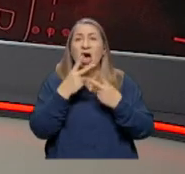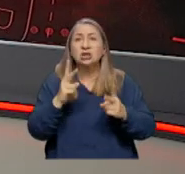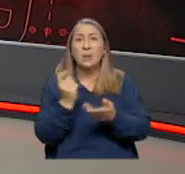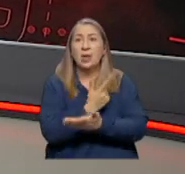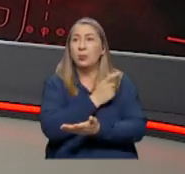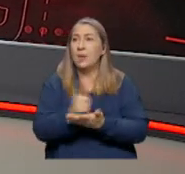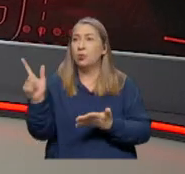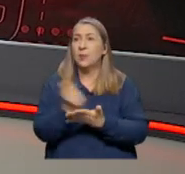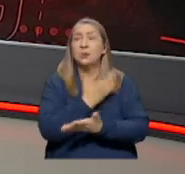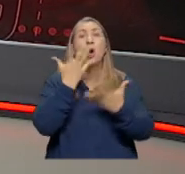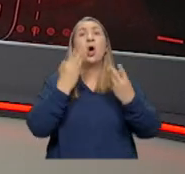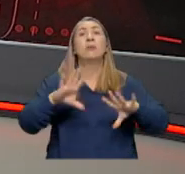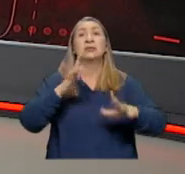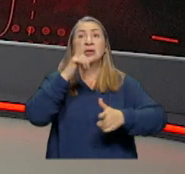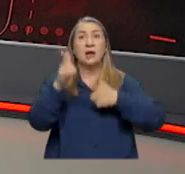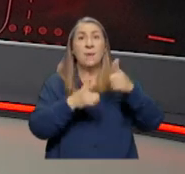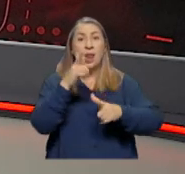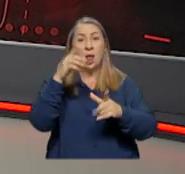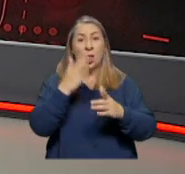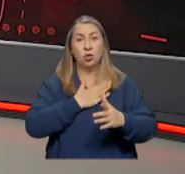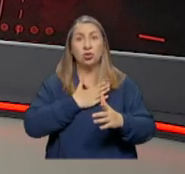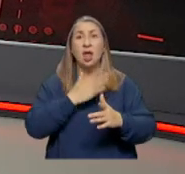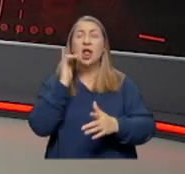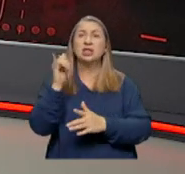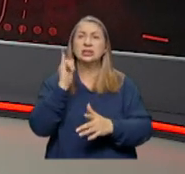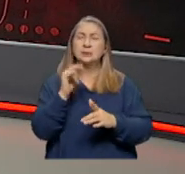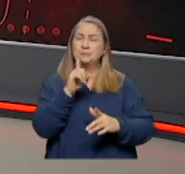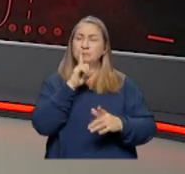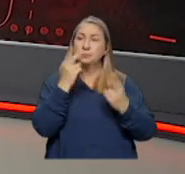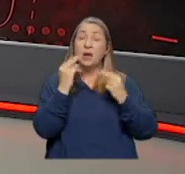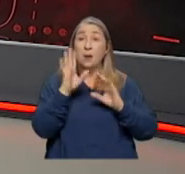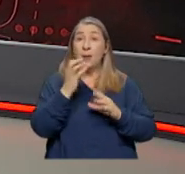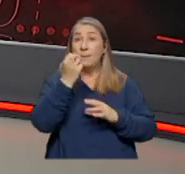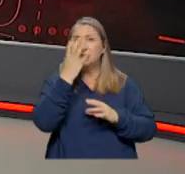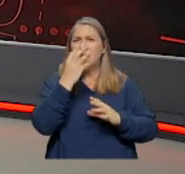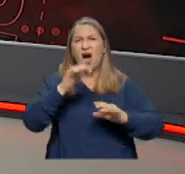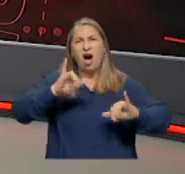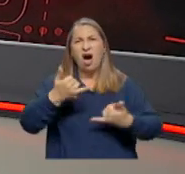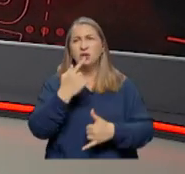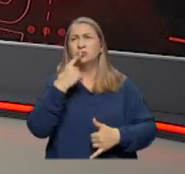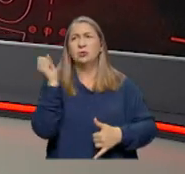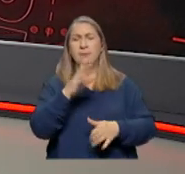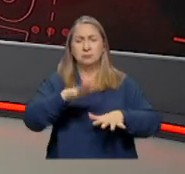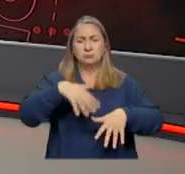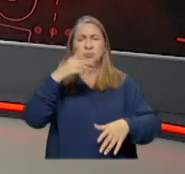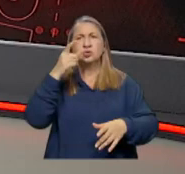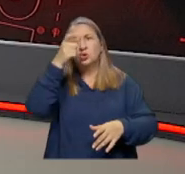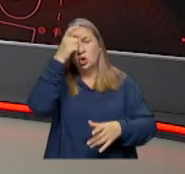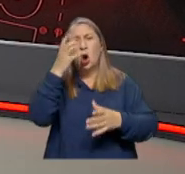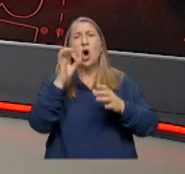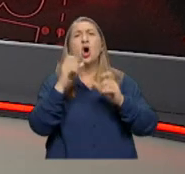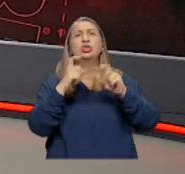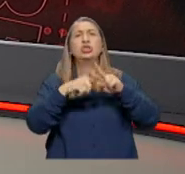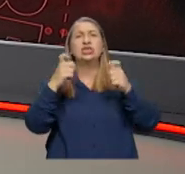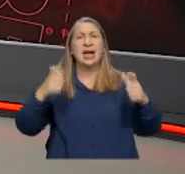mektuplaşma olmaz diyerek kameralar önünde eleştirmekten kaçındı ama bahçede sert sözlerle meclis kürsüsünden Türk